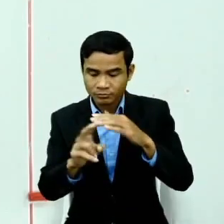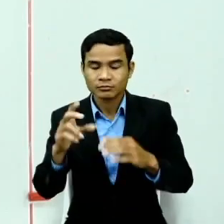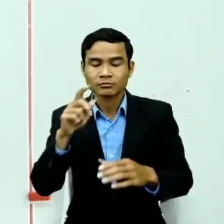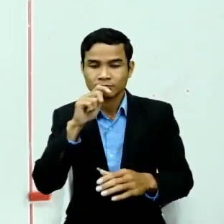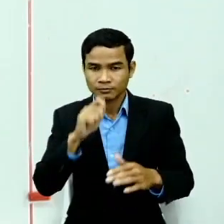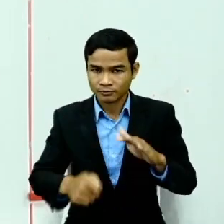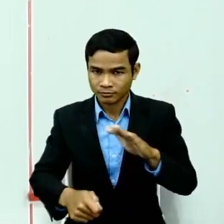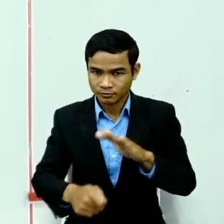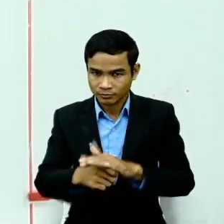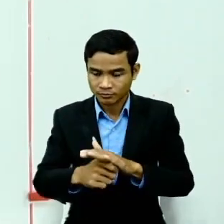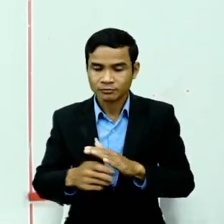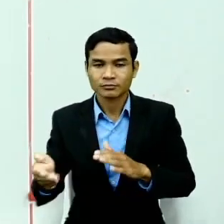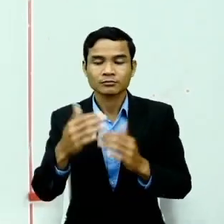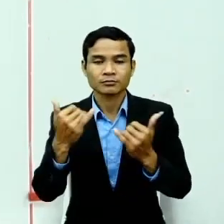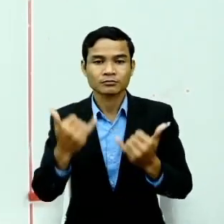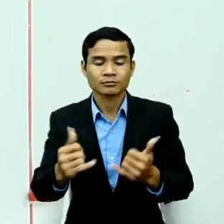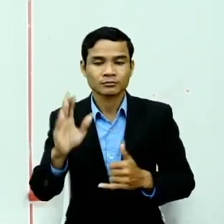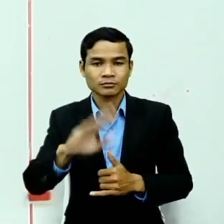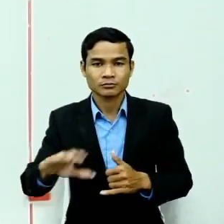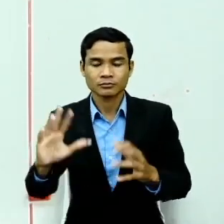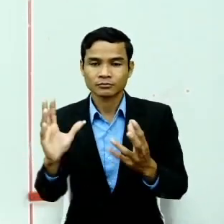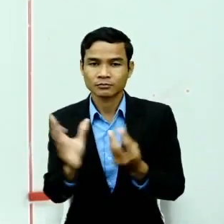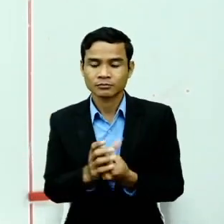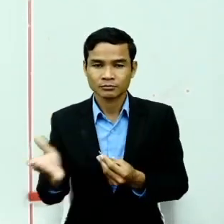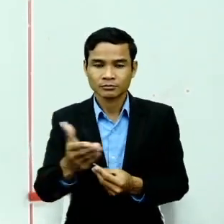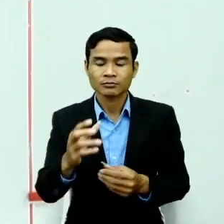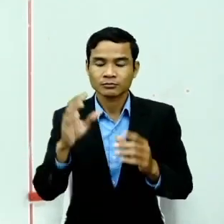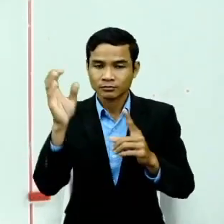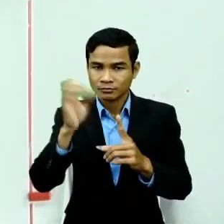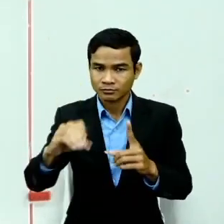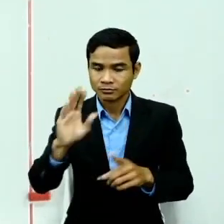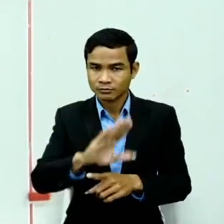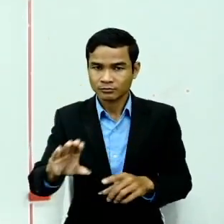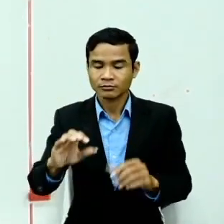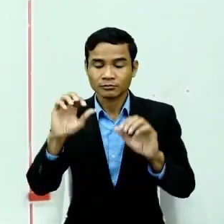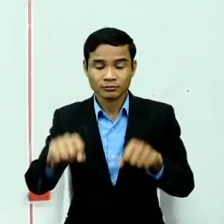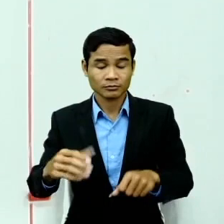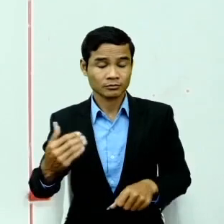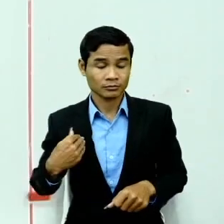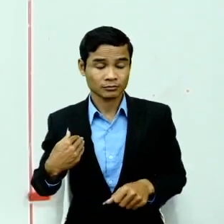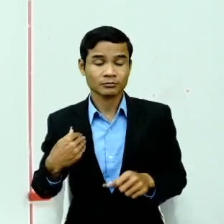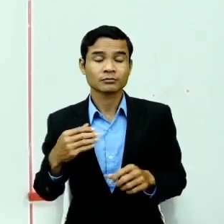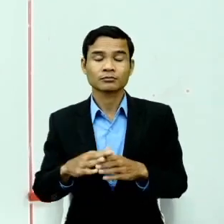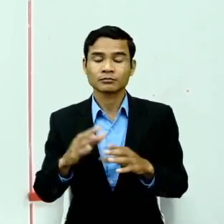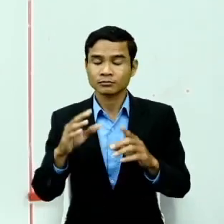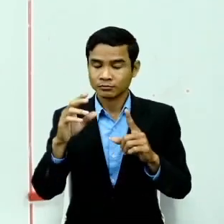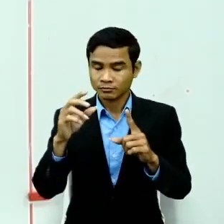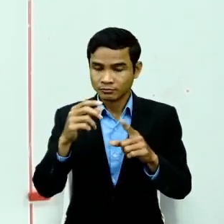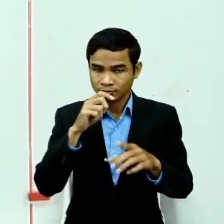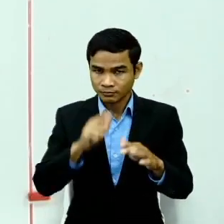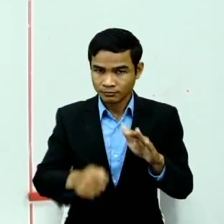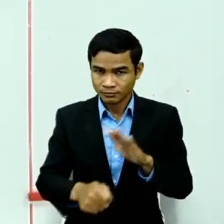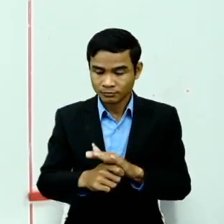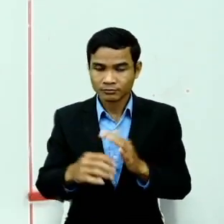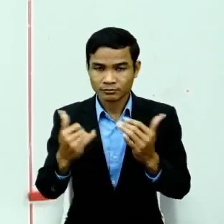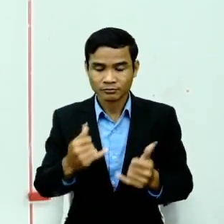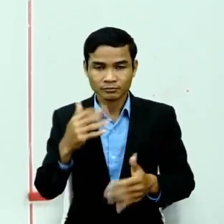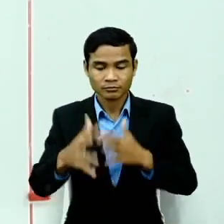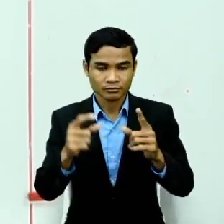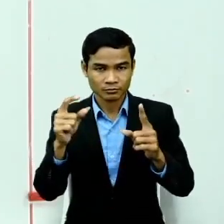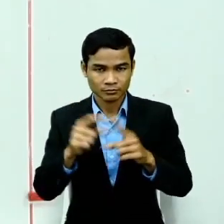sầm ngặt chả ấy là con tiếng ọc nía chả con tay là ba được luôn ấy chả đòn miền bịa sầm ngặt chả là con ăn bịa